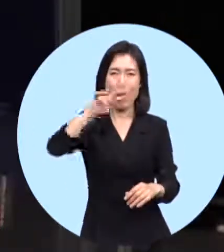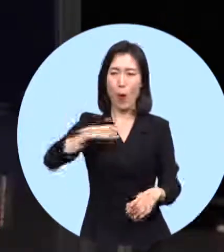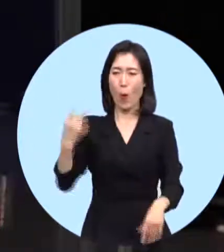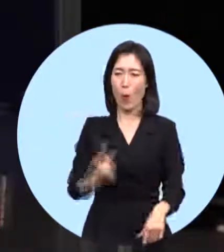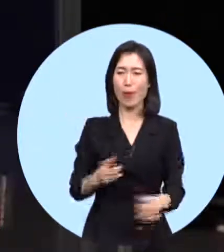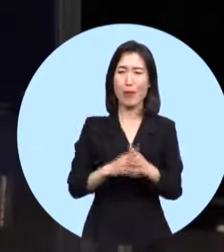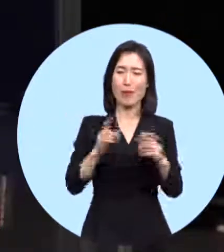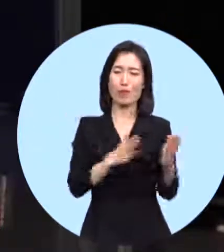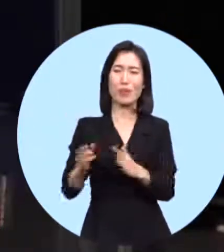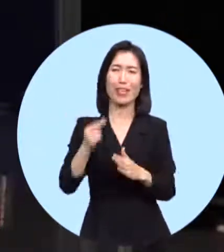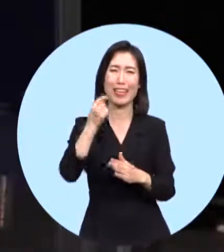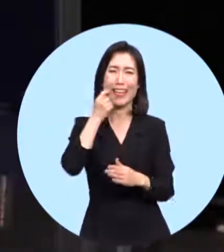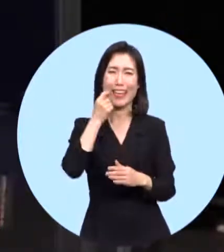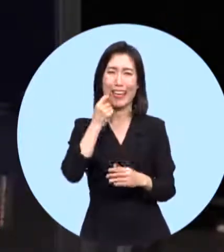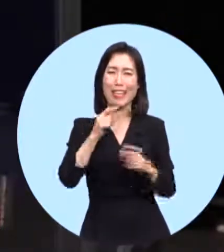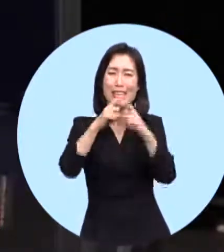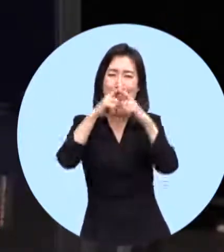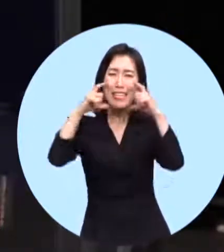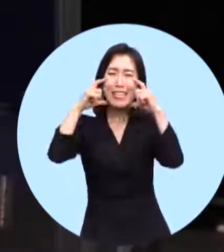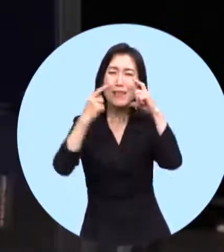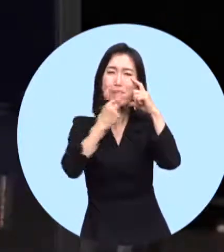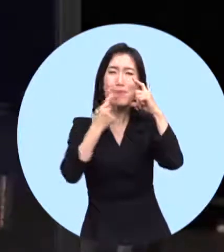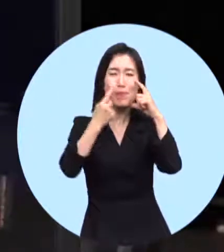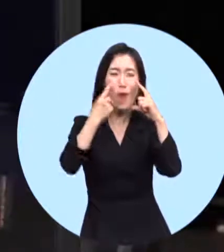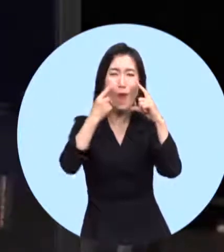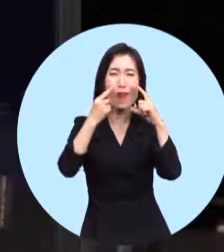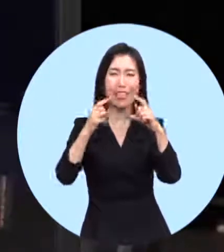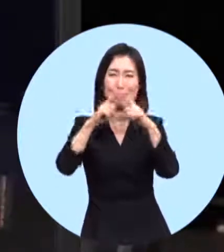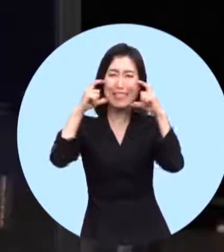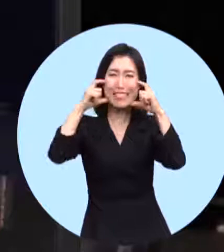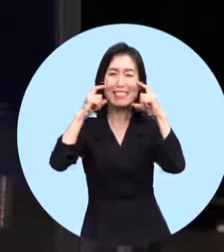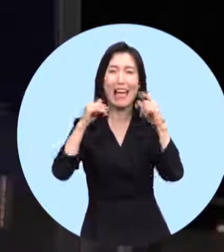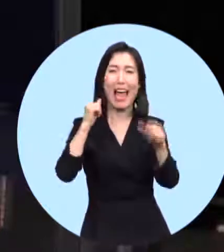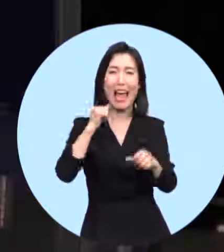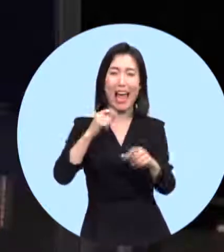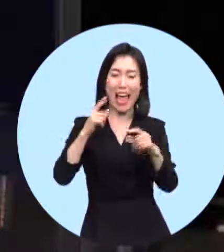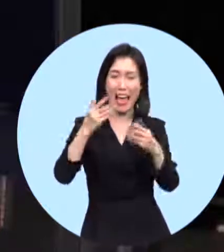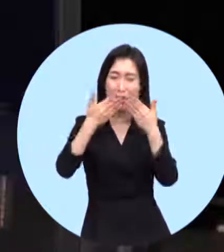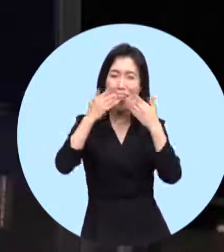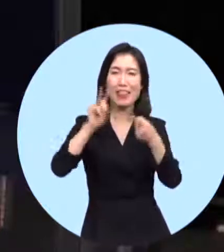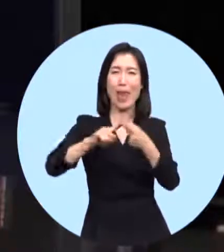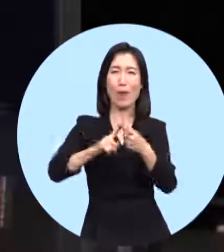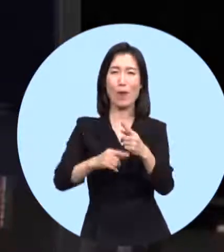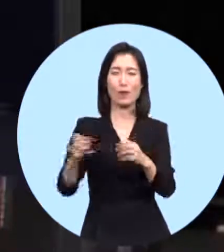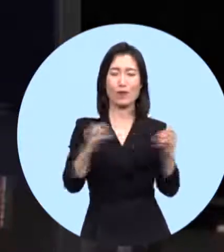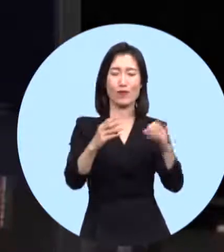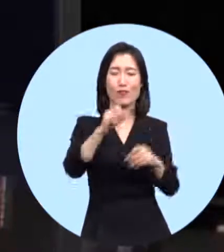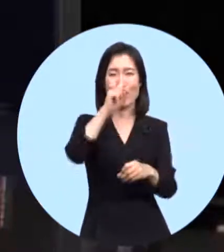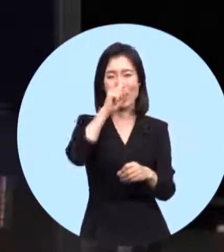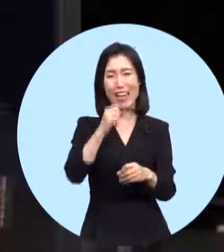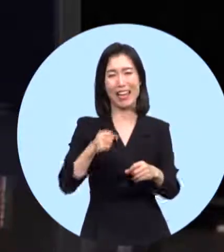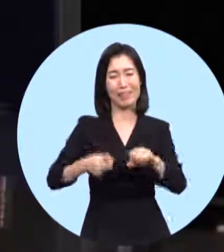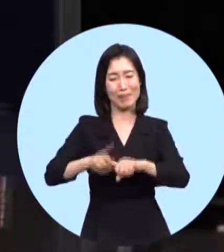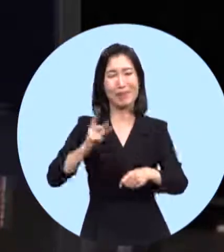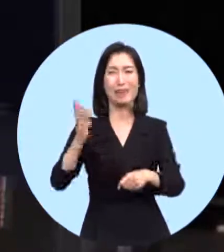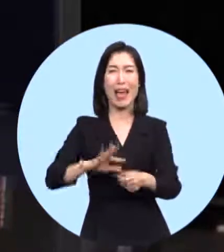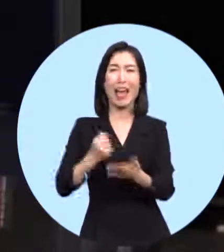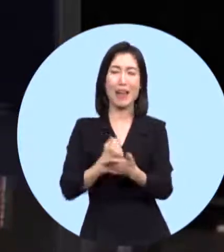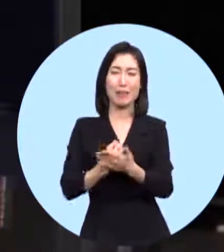준비를 못했는데 립뷰 마스크라도 쓰고 우리가 진행을 했더라면 얼마나 좋았을까 하는 그런 아쉬움이